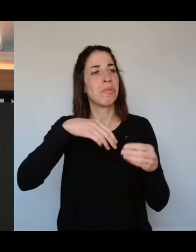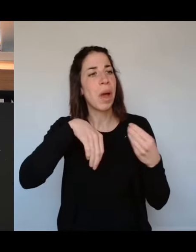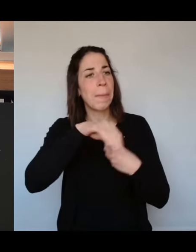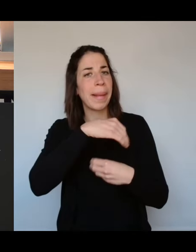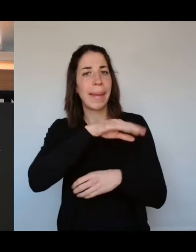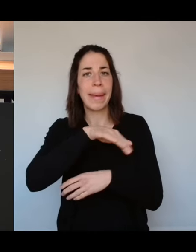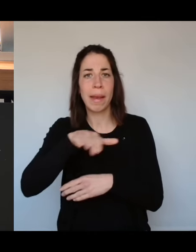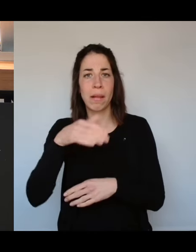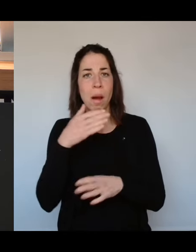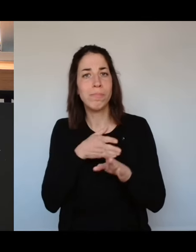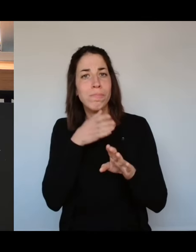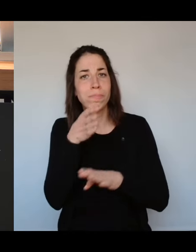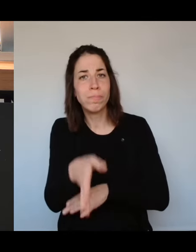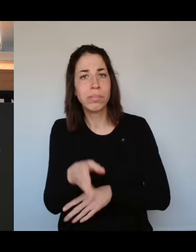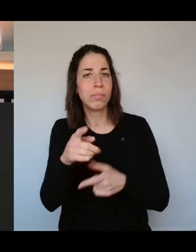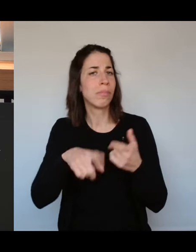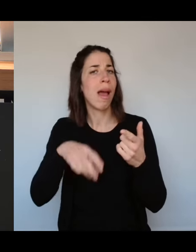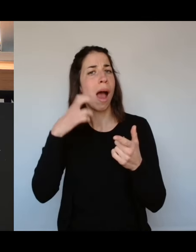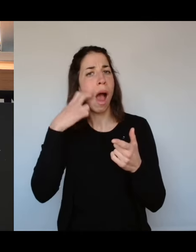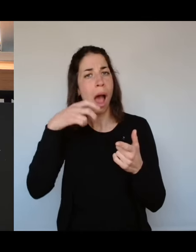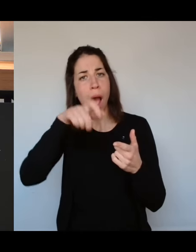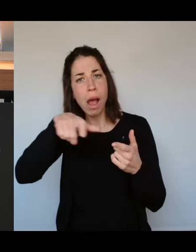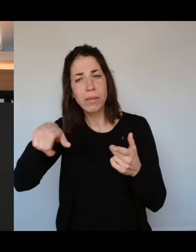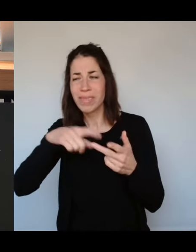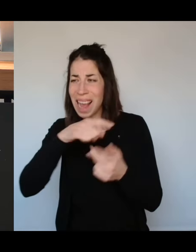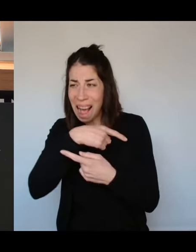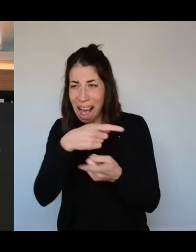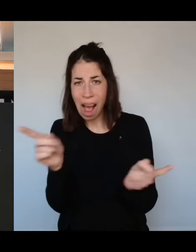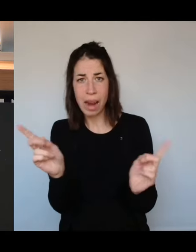allen rechtschaffenden Bürgerinnen und Bürgern.